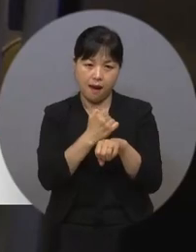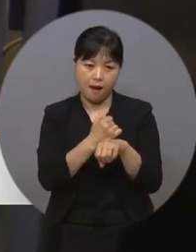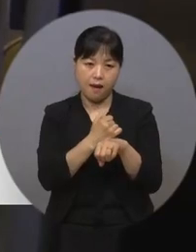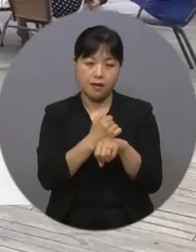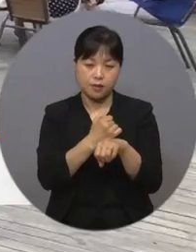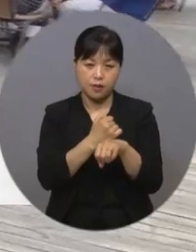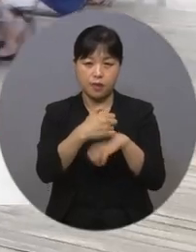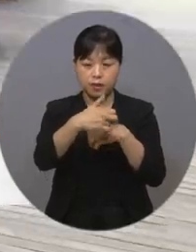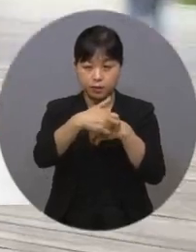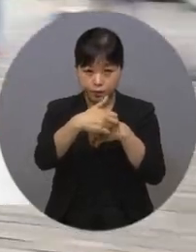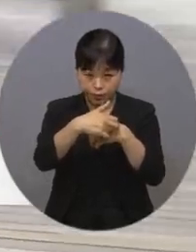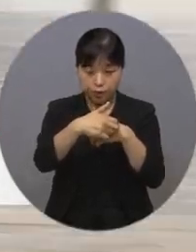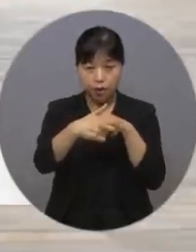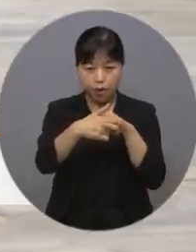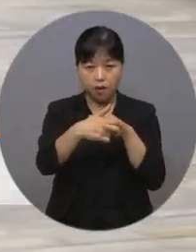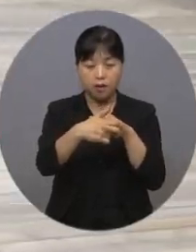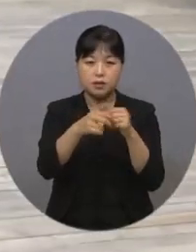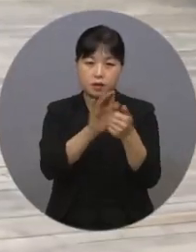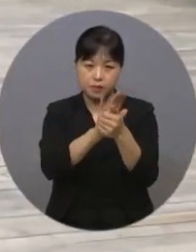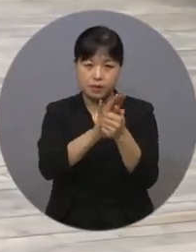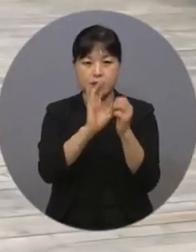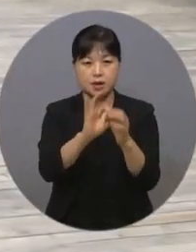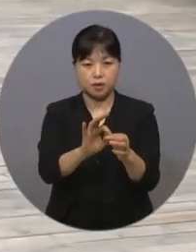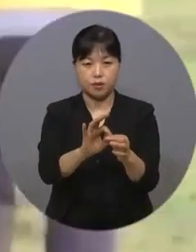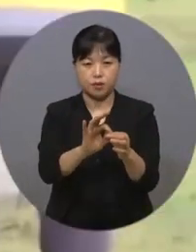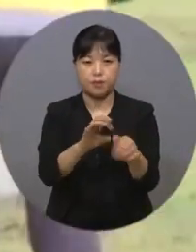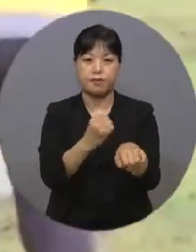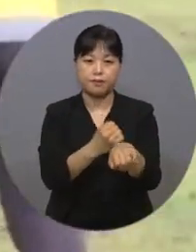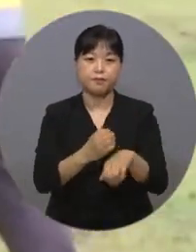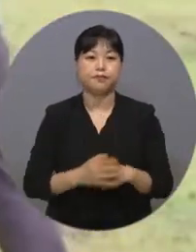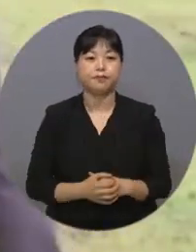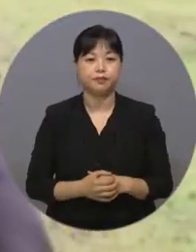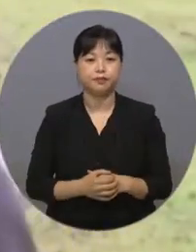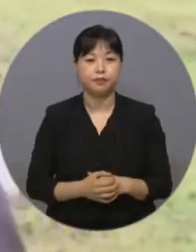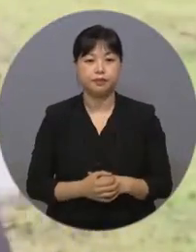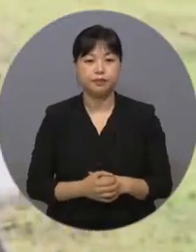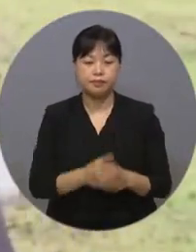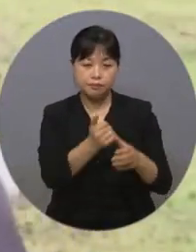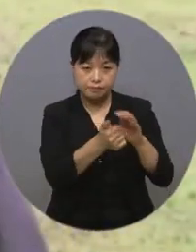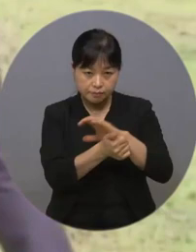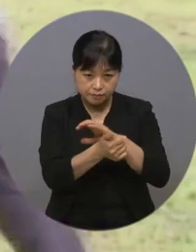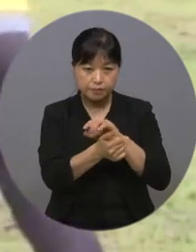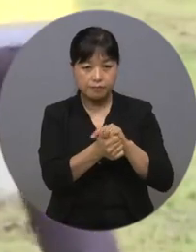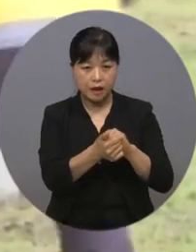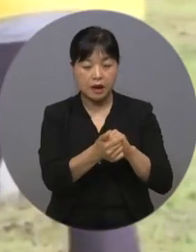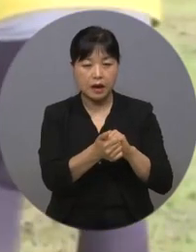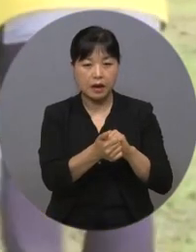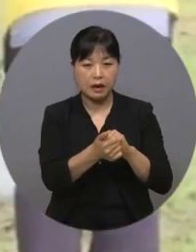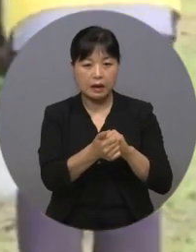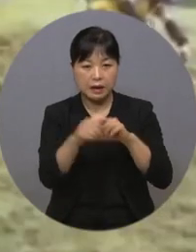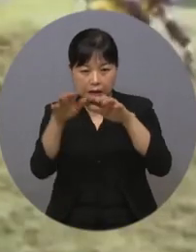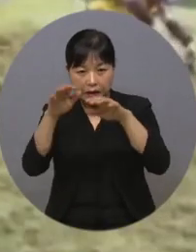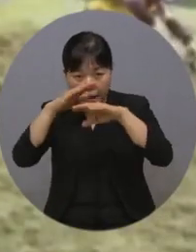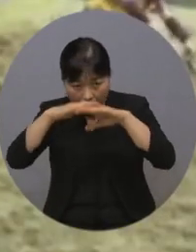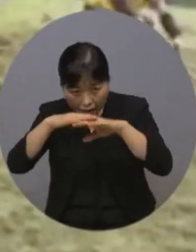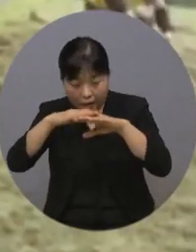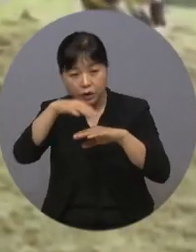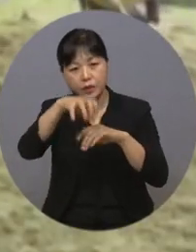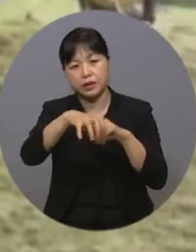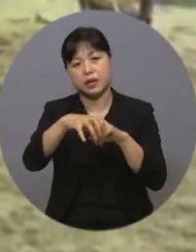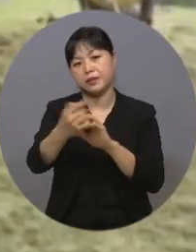빈틈없는 의료대응 체계를 유지합니다. 또한 성묘 봉안시설은 가급적 방문을